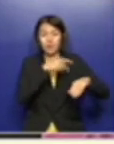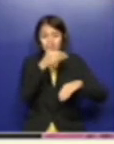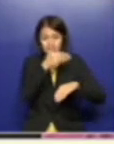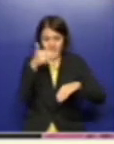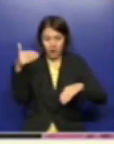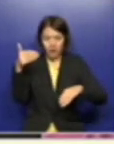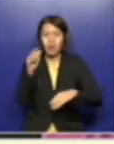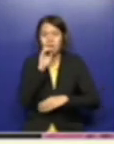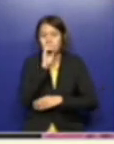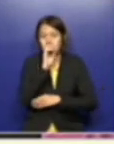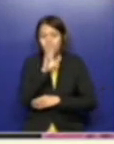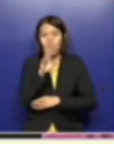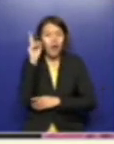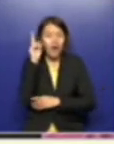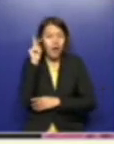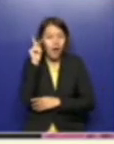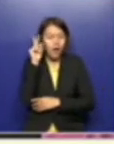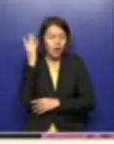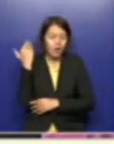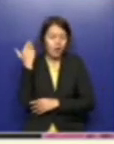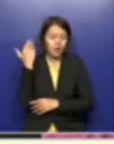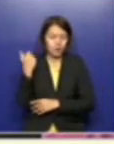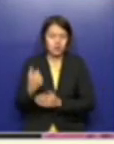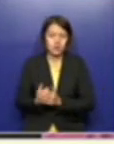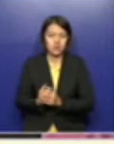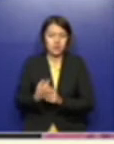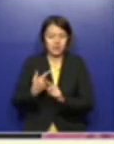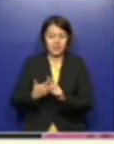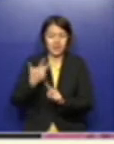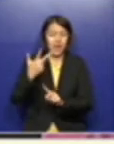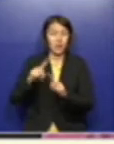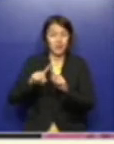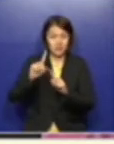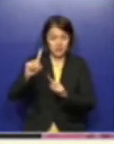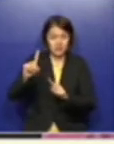ได้ออกมาให้ข่าวเมื่อวันที่1มีนาคม